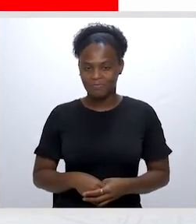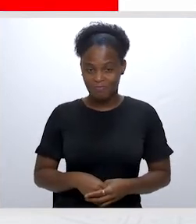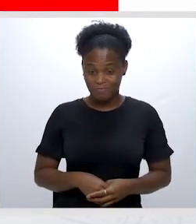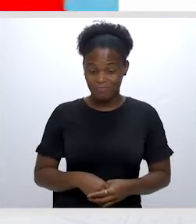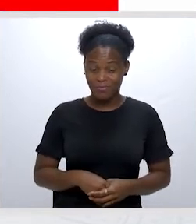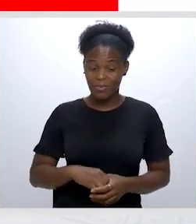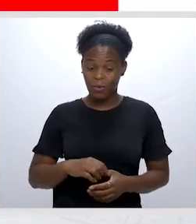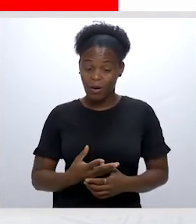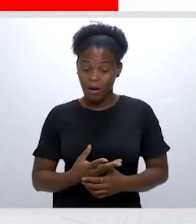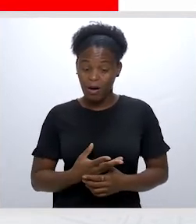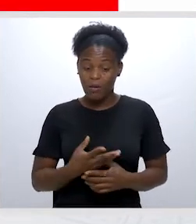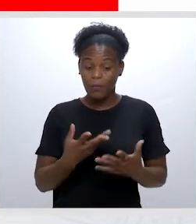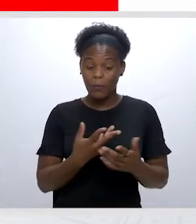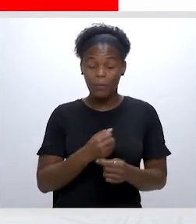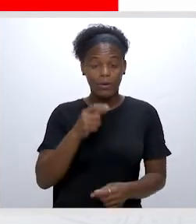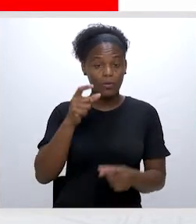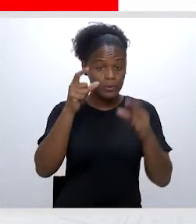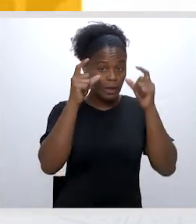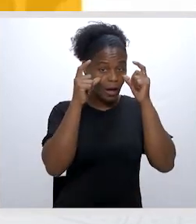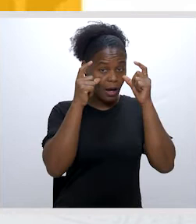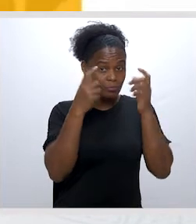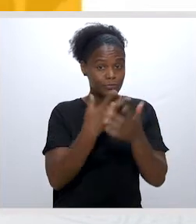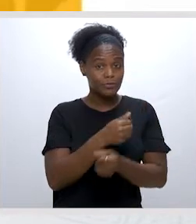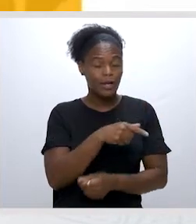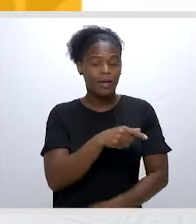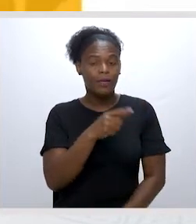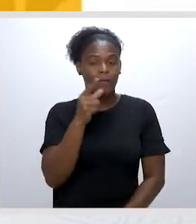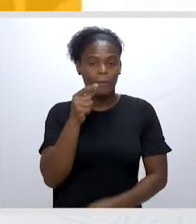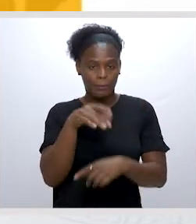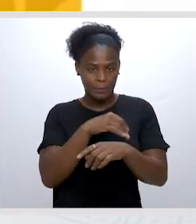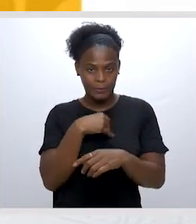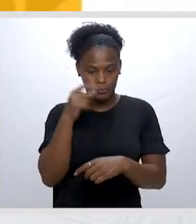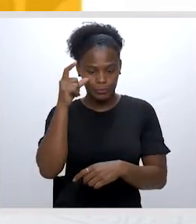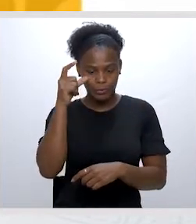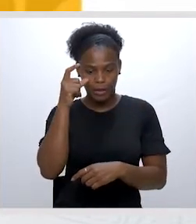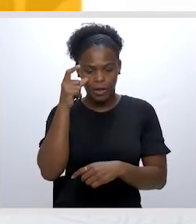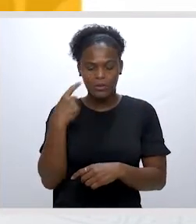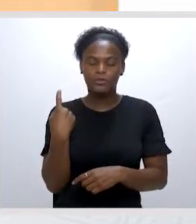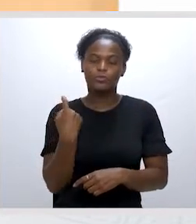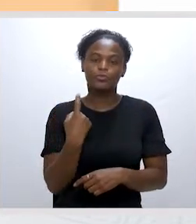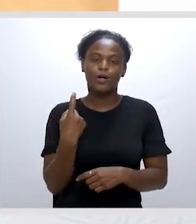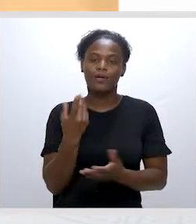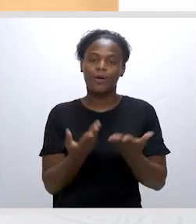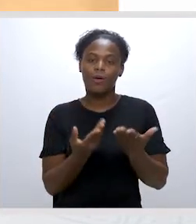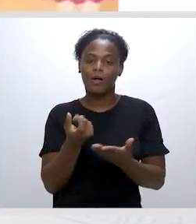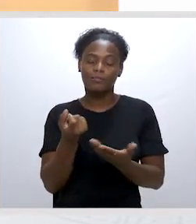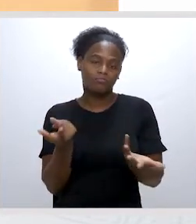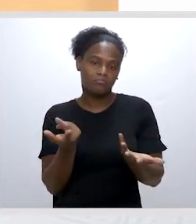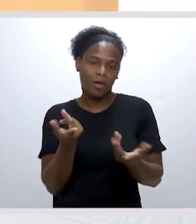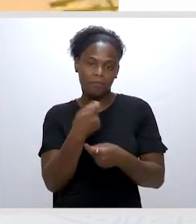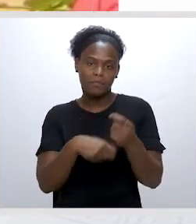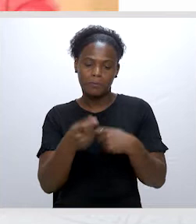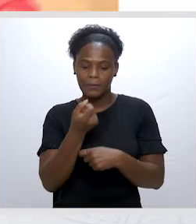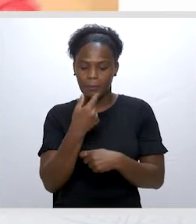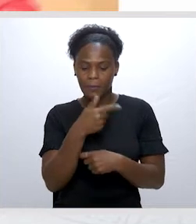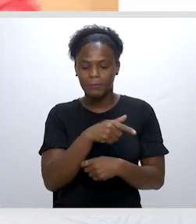On trouve des lunettes chez l'opticien, de l'eau de toilette chez le pharmacien, des roses pour maman